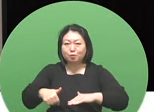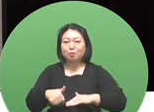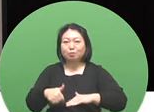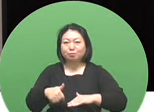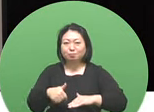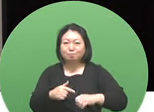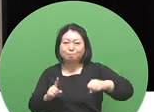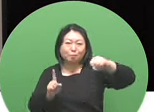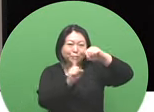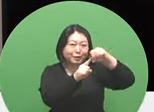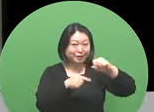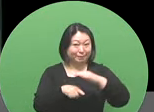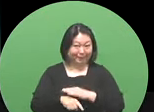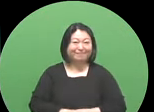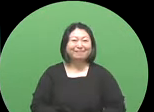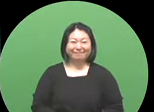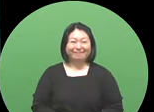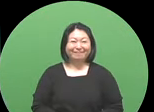ります。